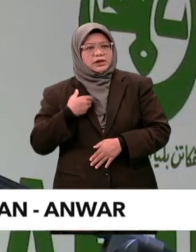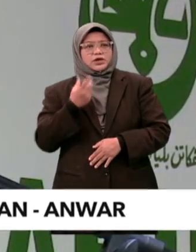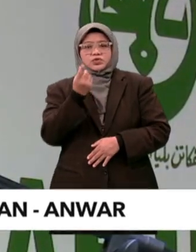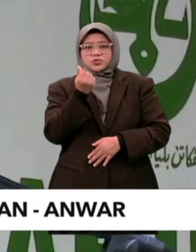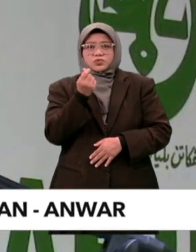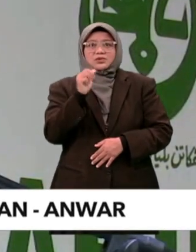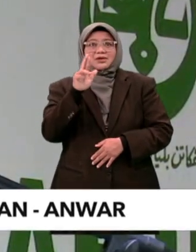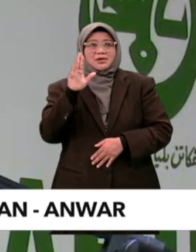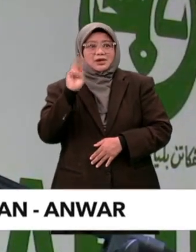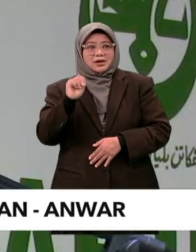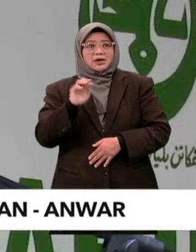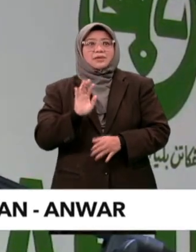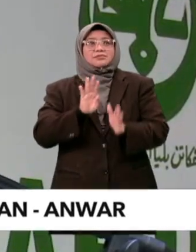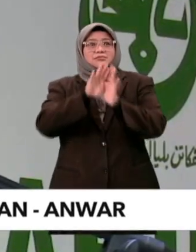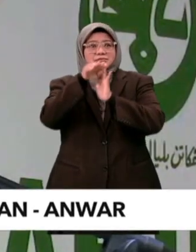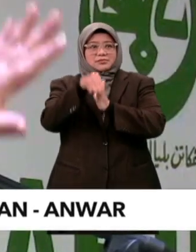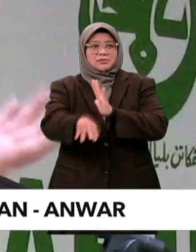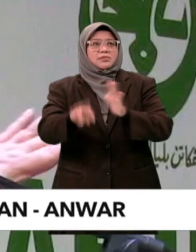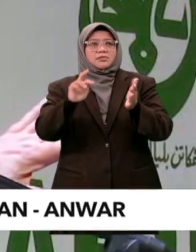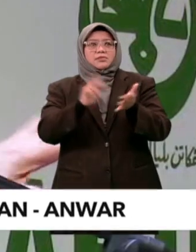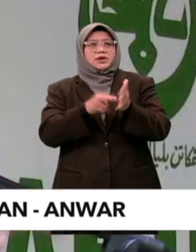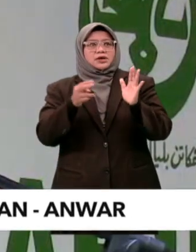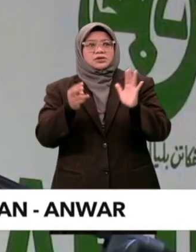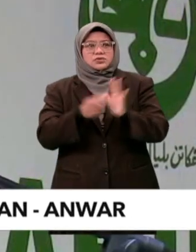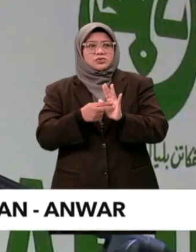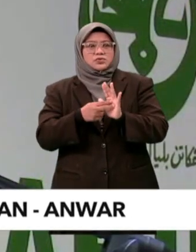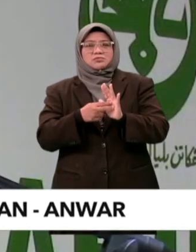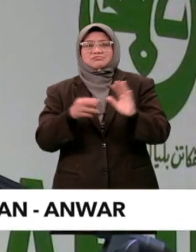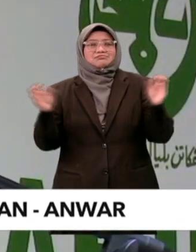dalam suasana tidak ada Kristen